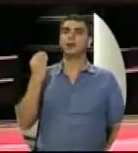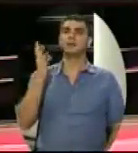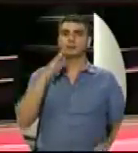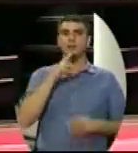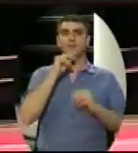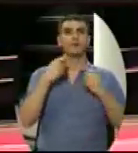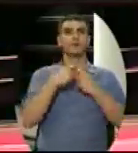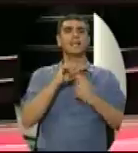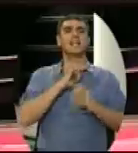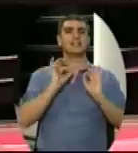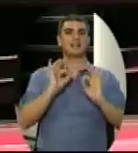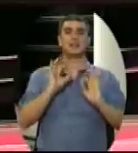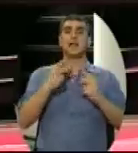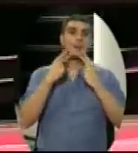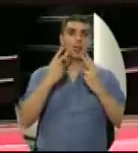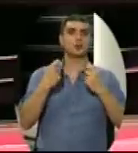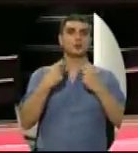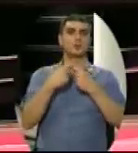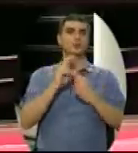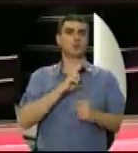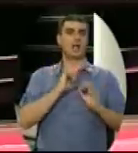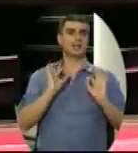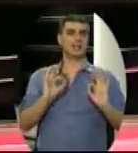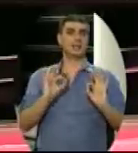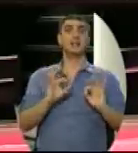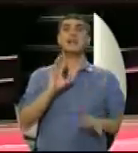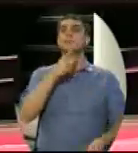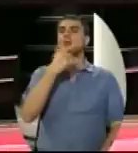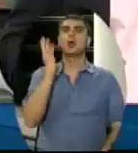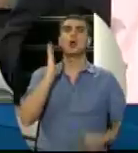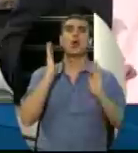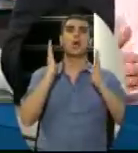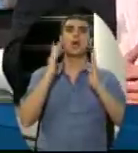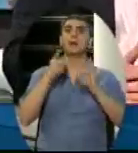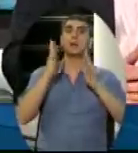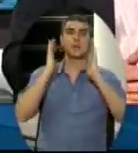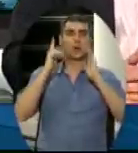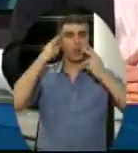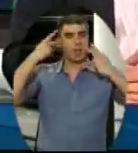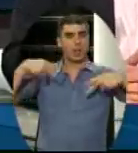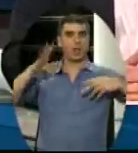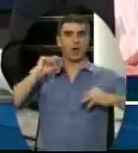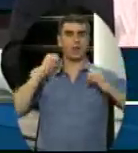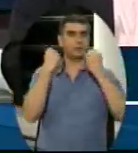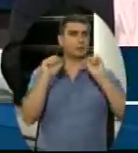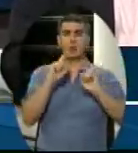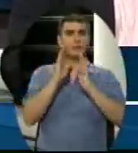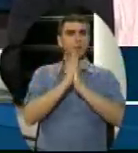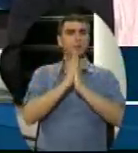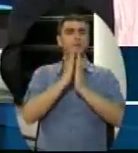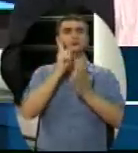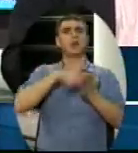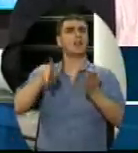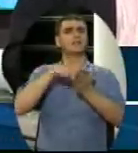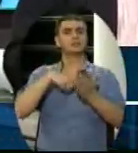באופן ענייני. גם לענות באופן ענייני. אם אתה כל כך חרד לדמוקרטיה, למה לא ביקשת